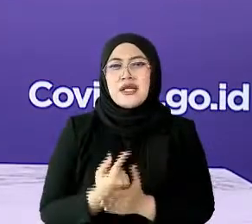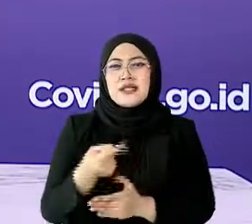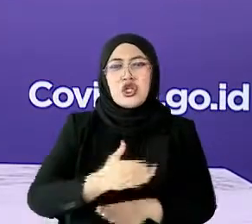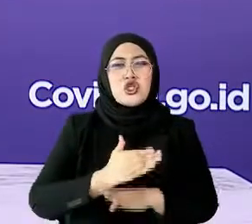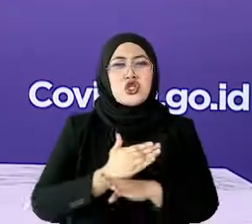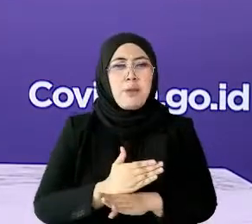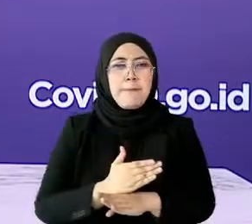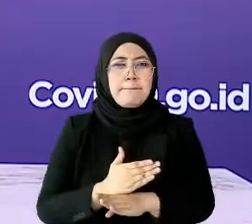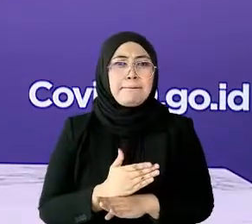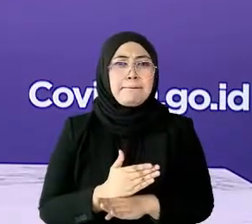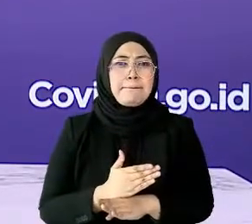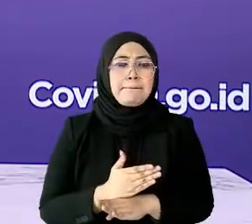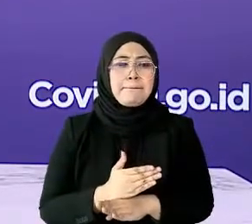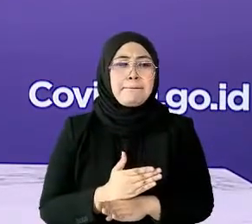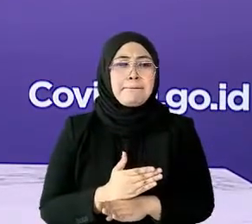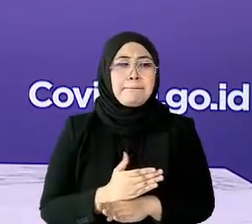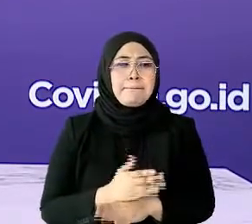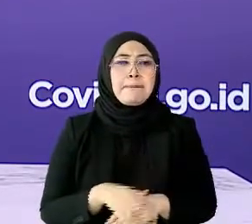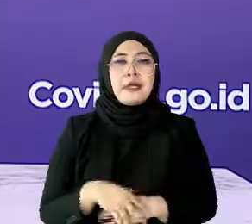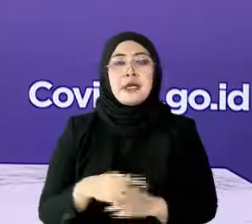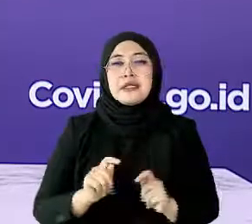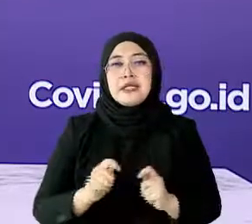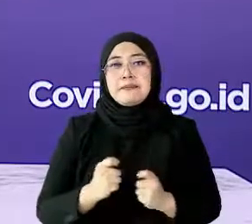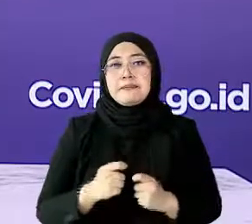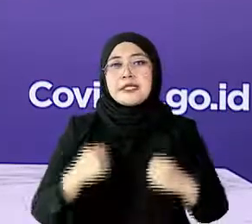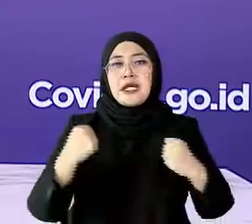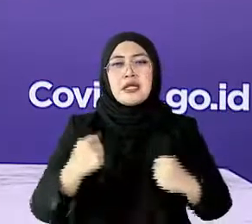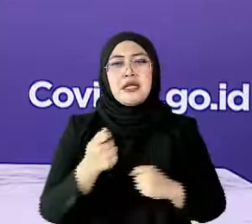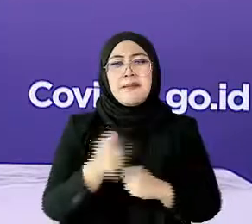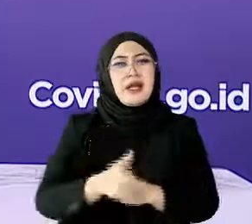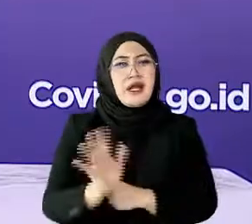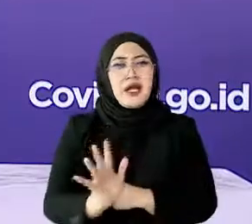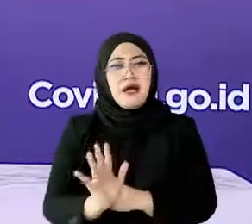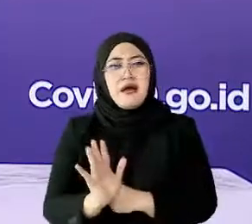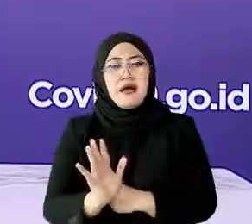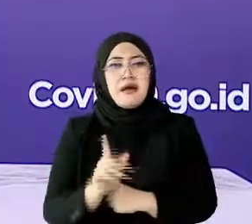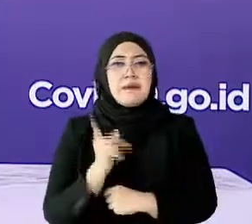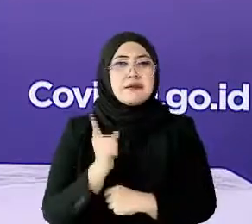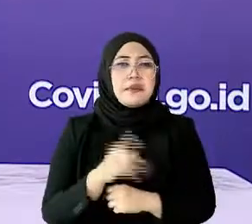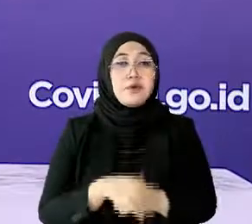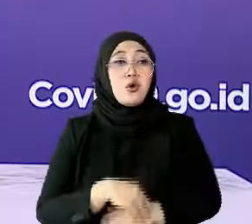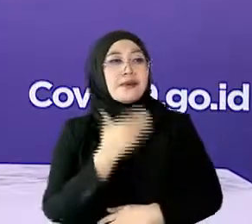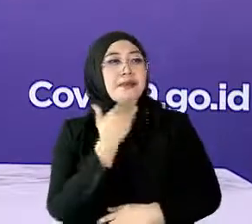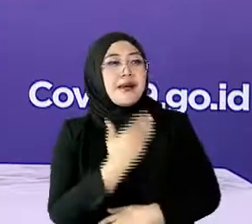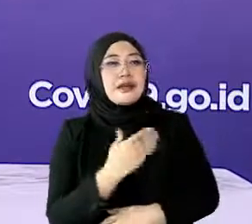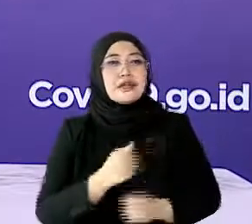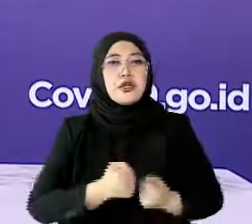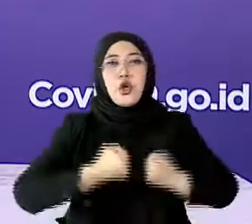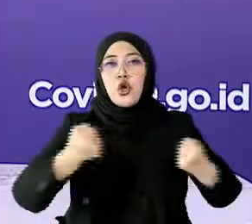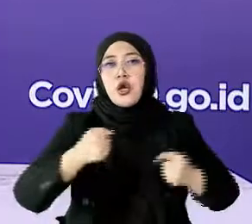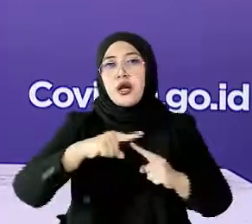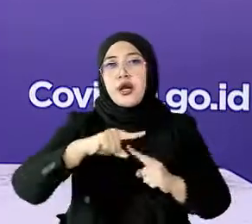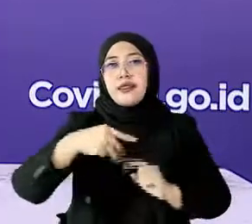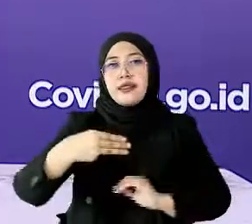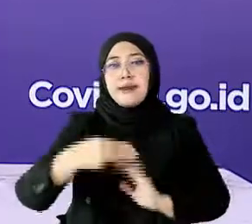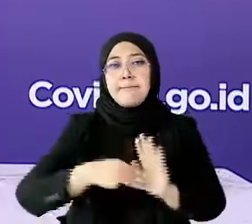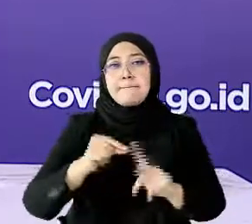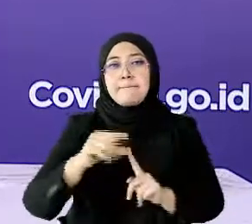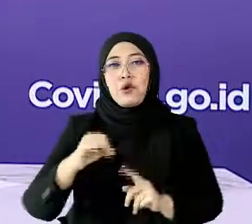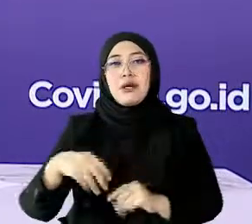bagi pasien copy 19 dana.kas terima kasih terima kasih berdoa korantempo suaradotcom dan